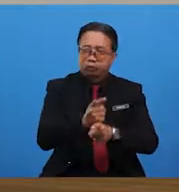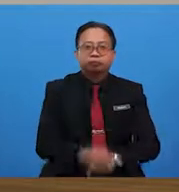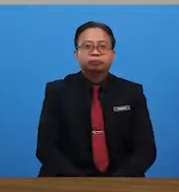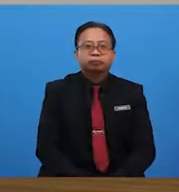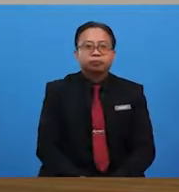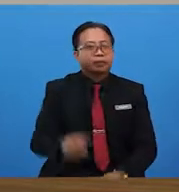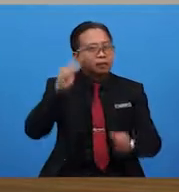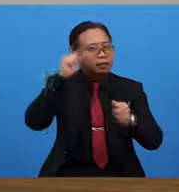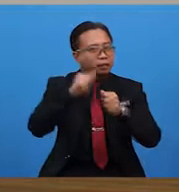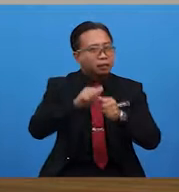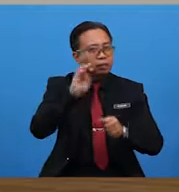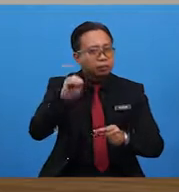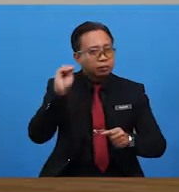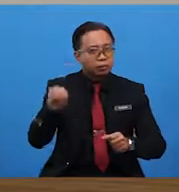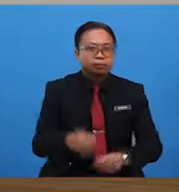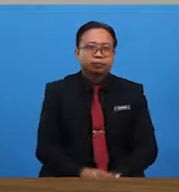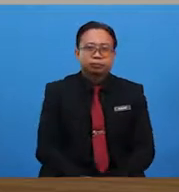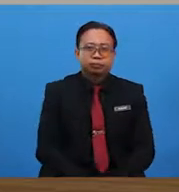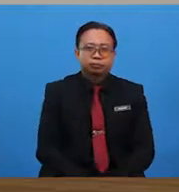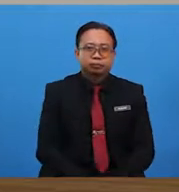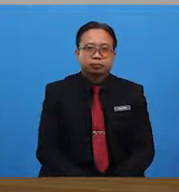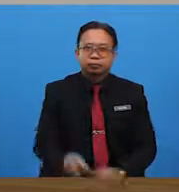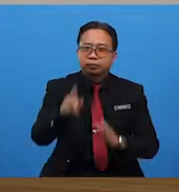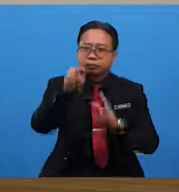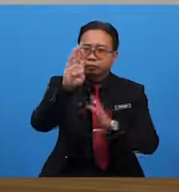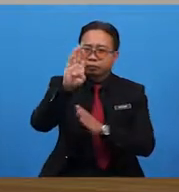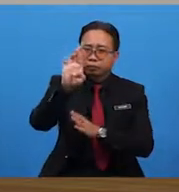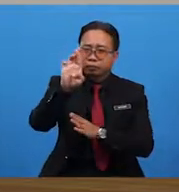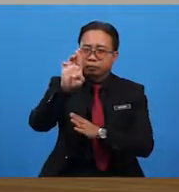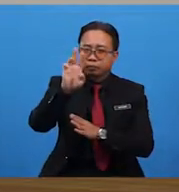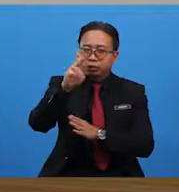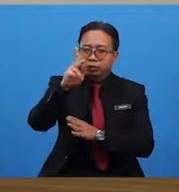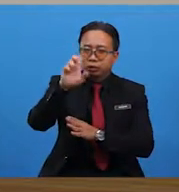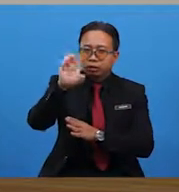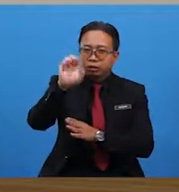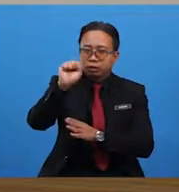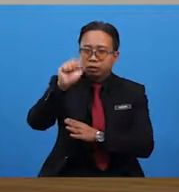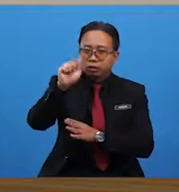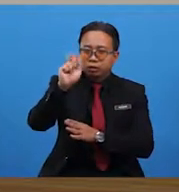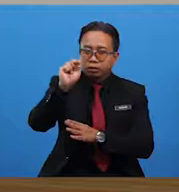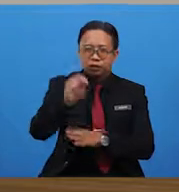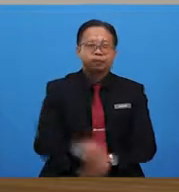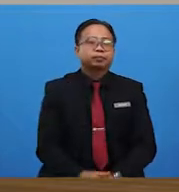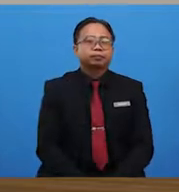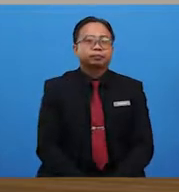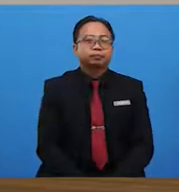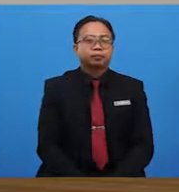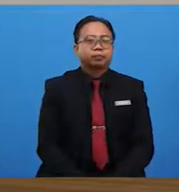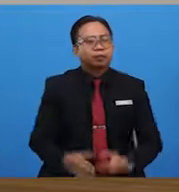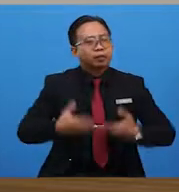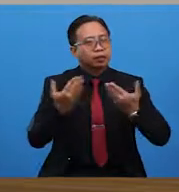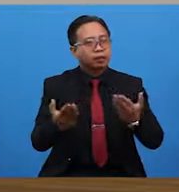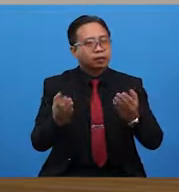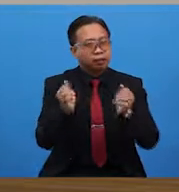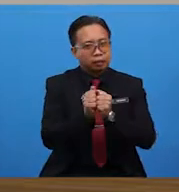coba aja kata kuncinya secara berkesan iya oke Februari senam pada jelas tentang konsep Bagaimana